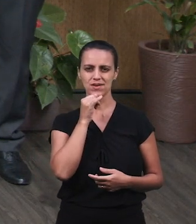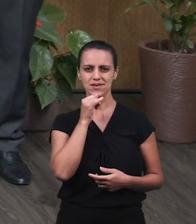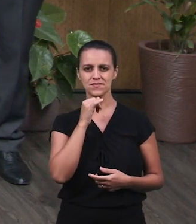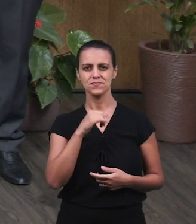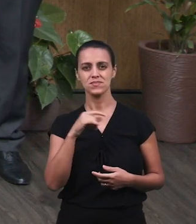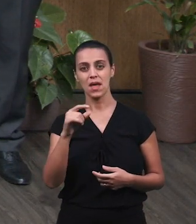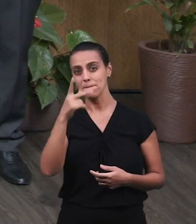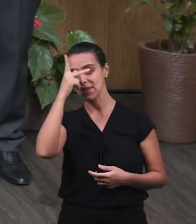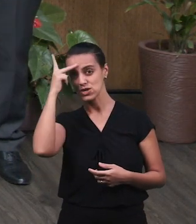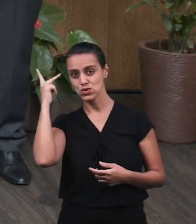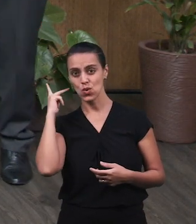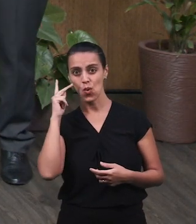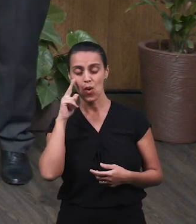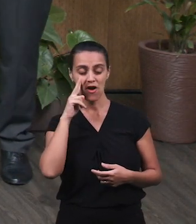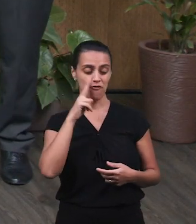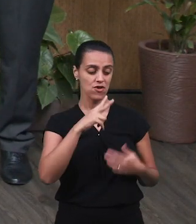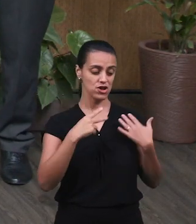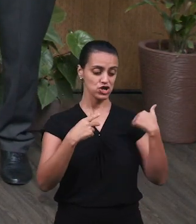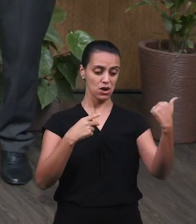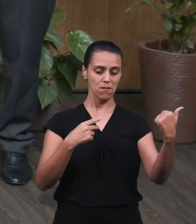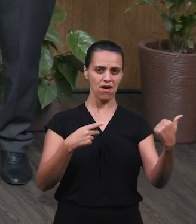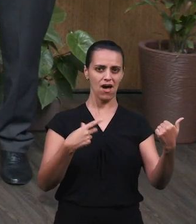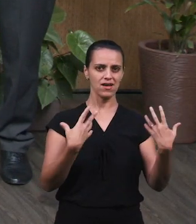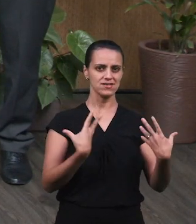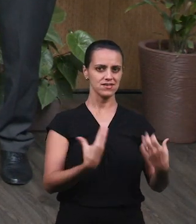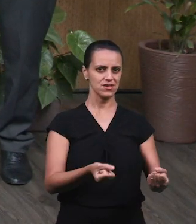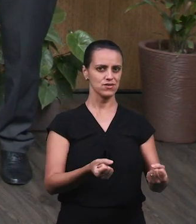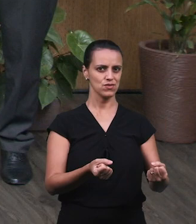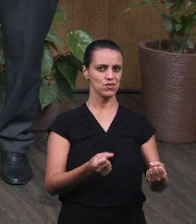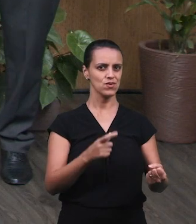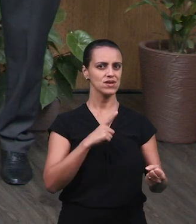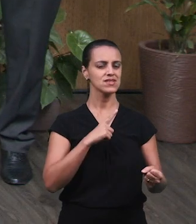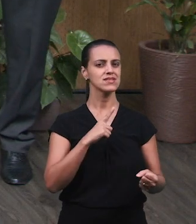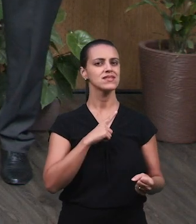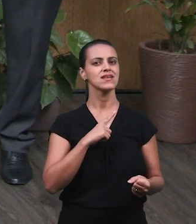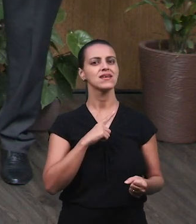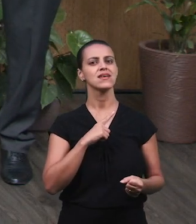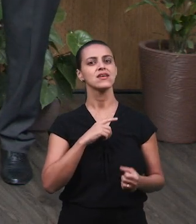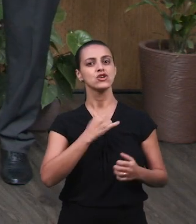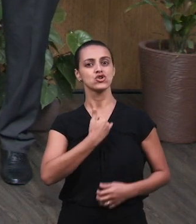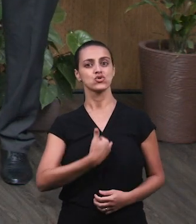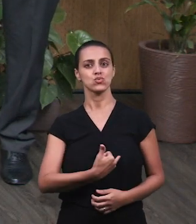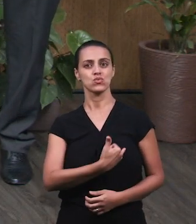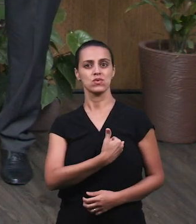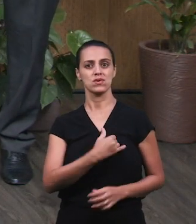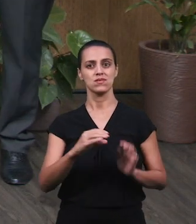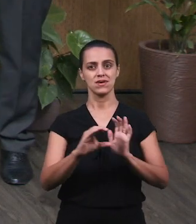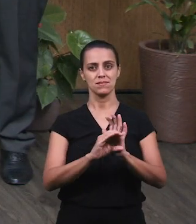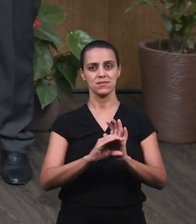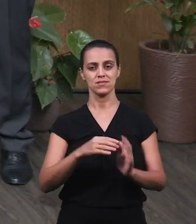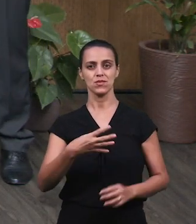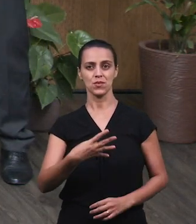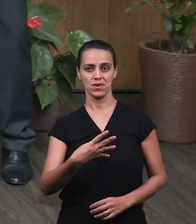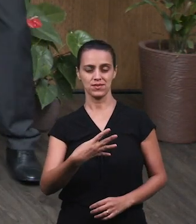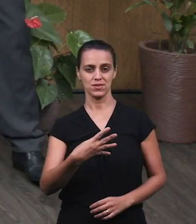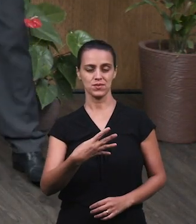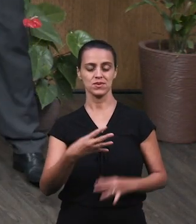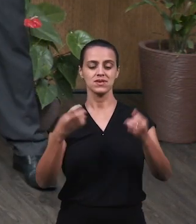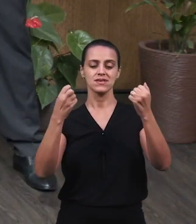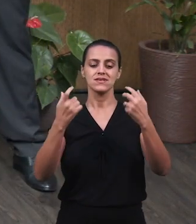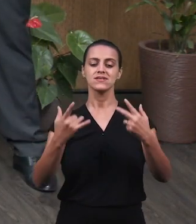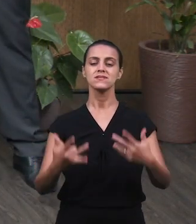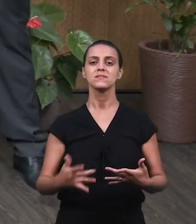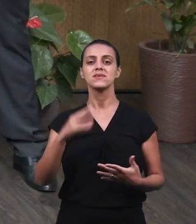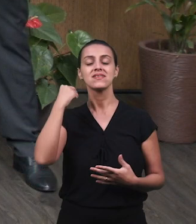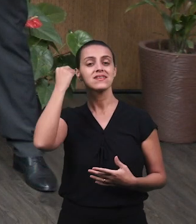de Dieu se trouve dans le chapitre 4 de l'évangile de Jean, qui parle sur l'expérience qu'un